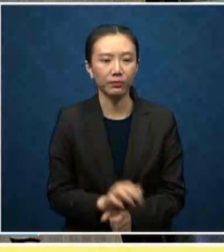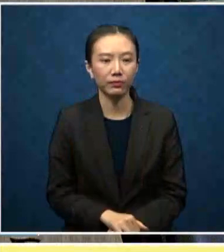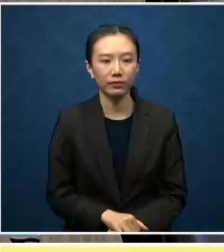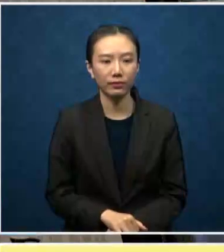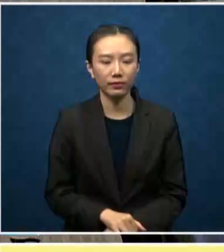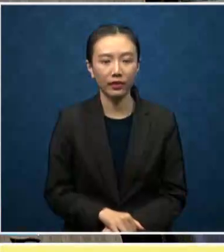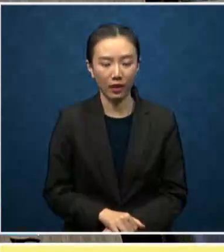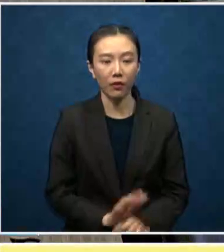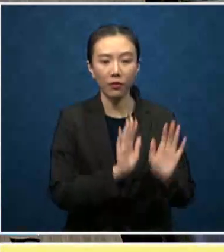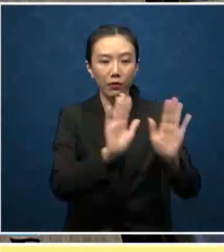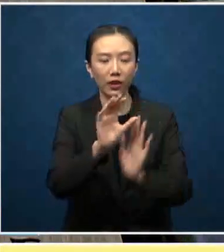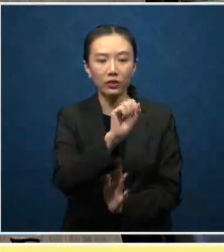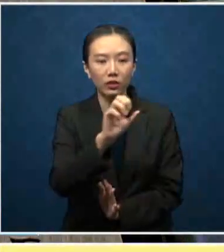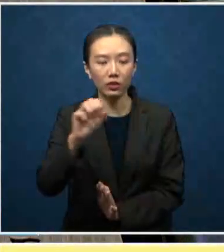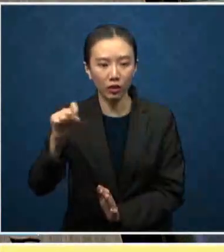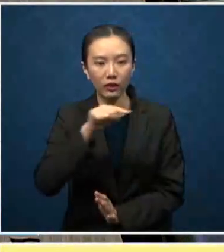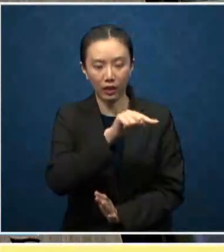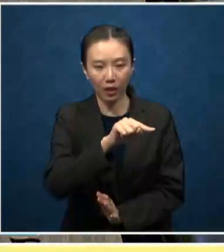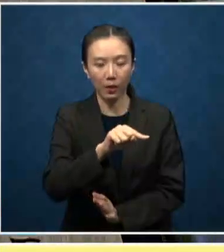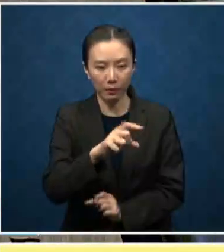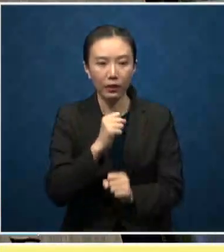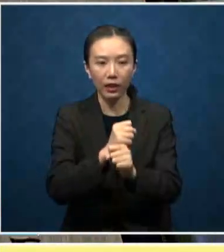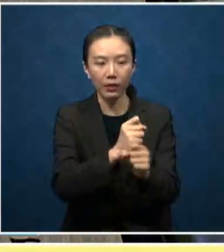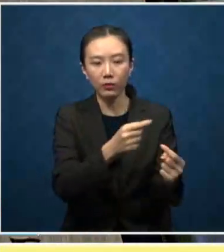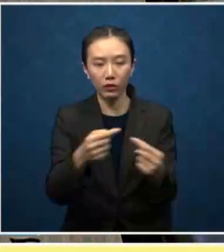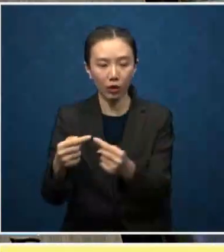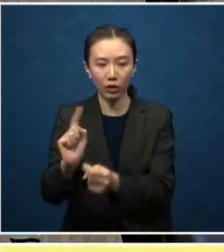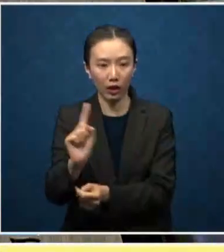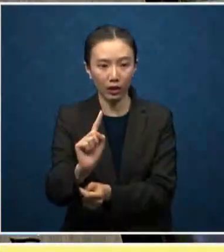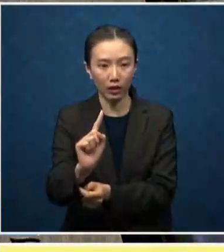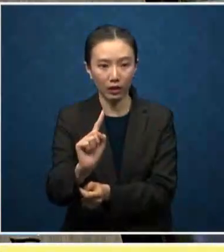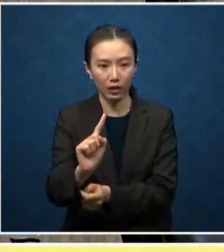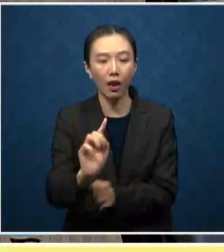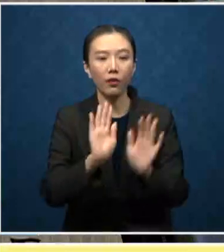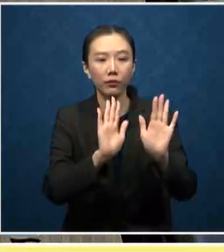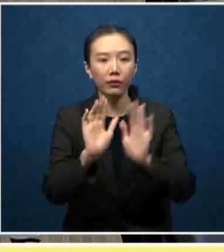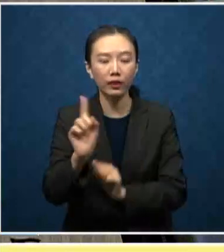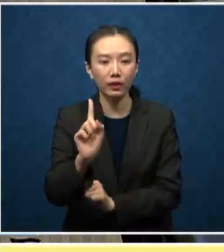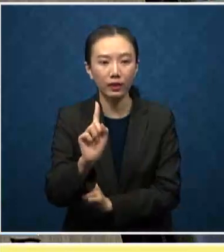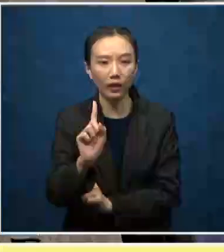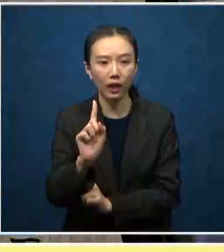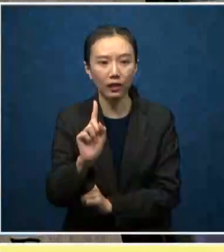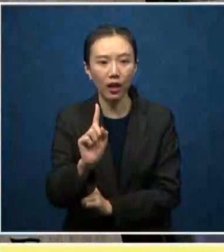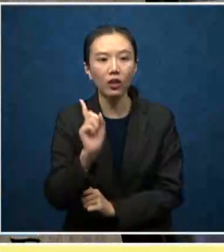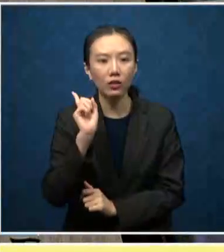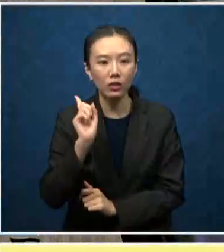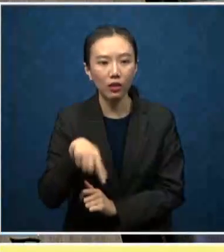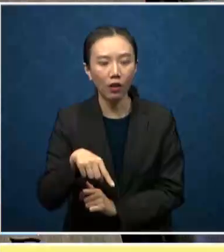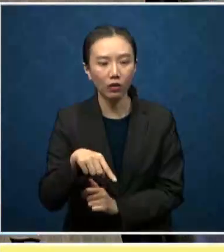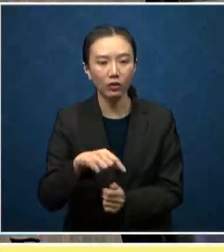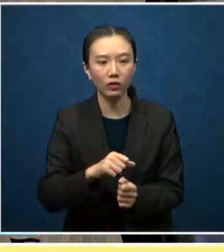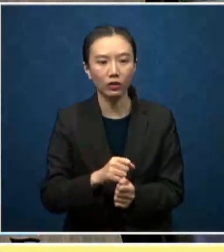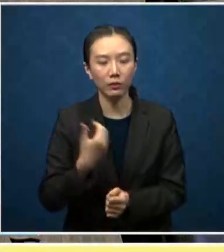ที่สสสทำอยู่ท่านไปต่อยอดความคุ้มค่าที่ผมฝากไว้นั้นจะต้องประกอบด้วยสิ่ง